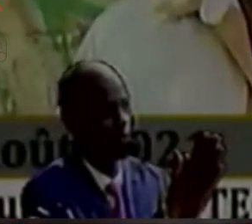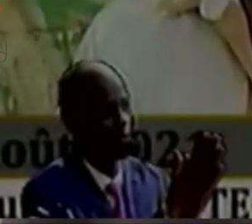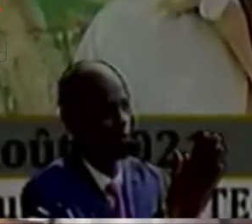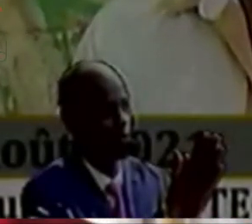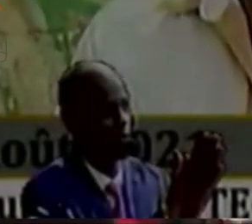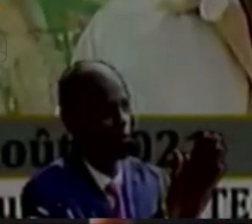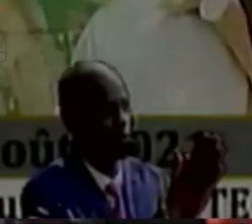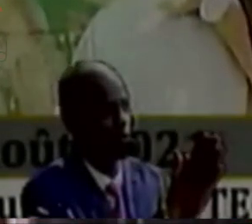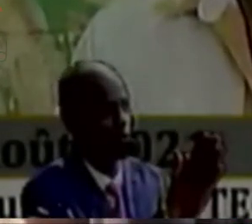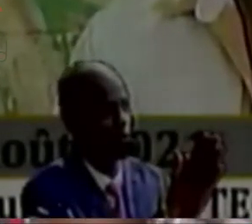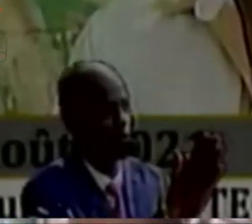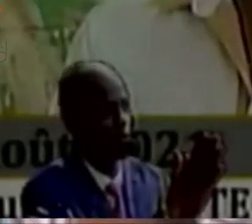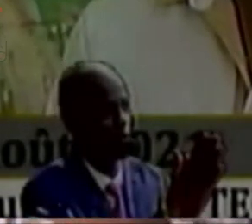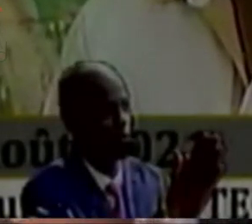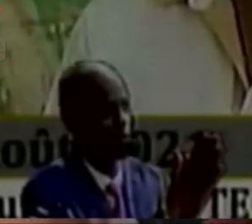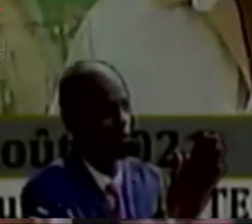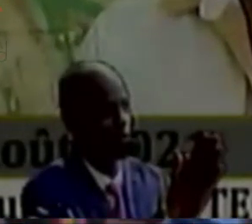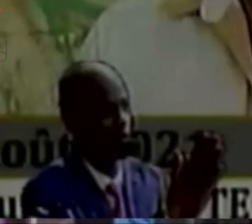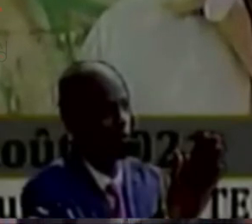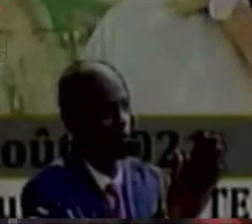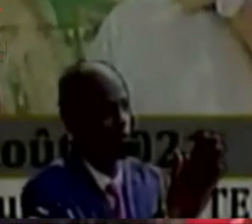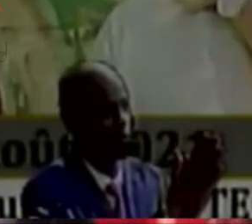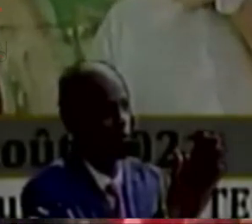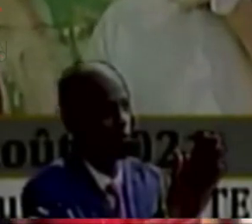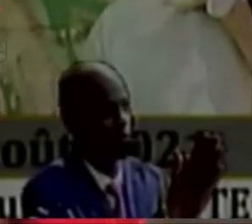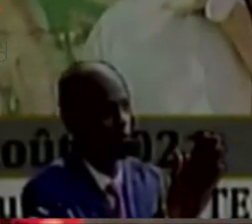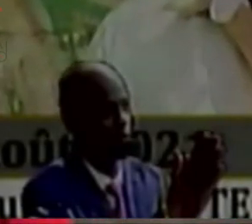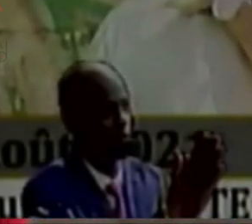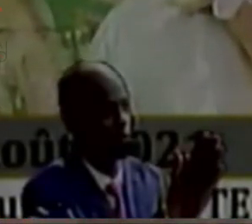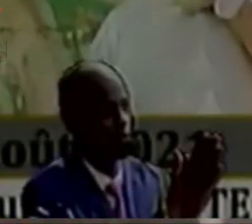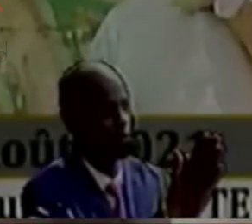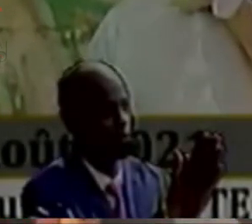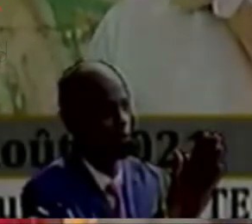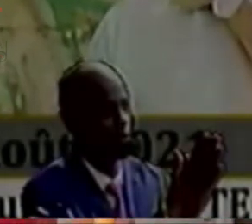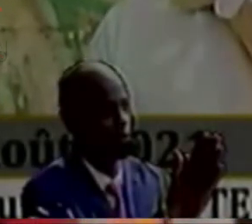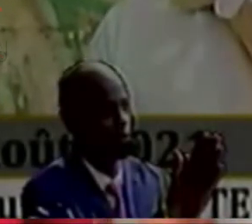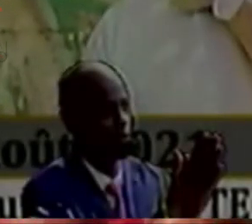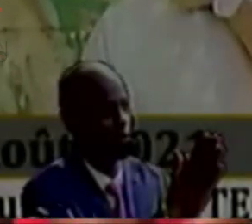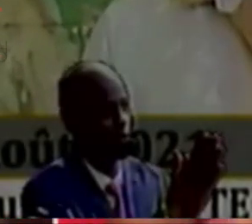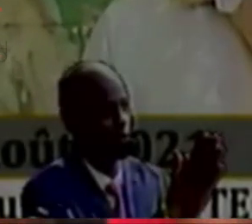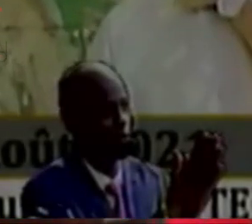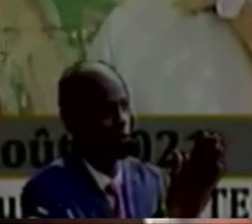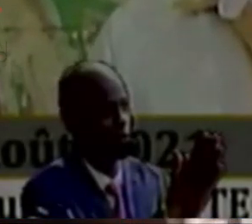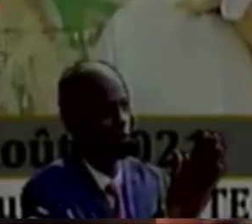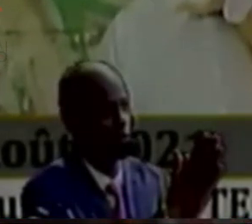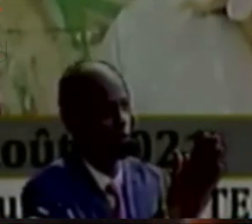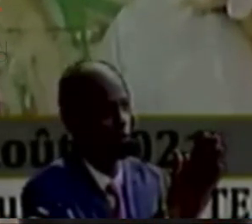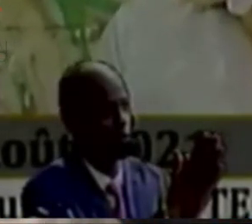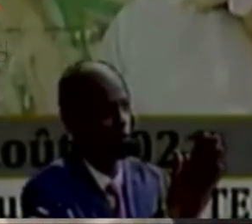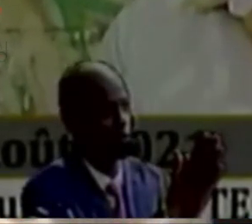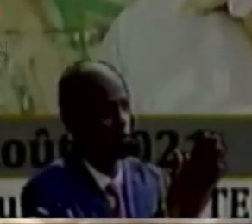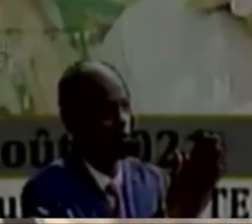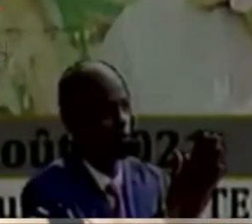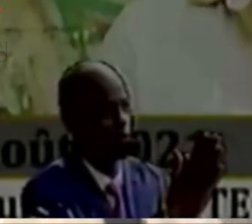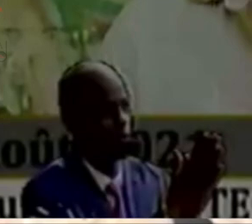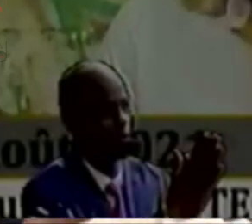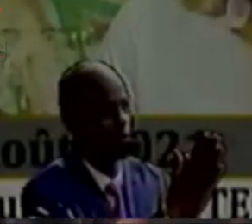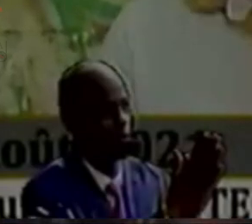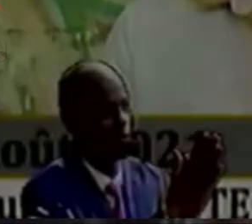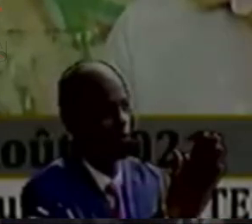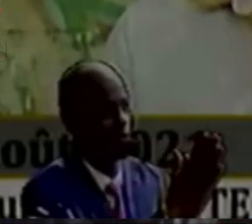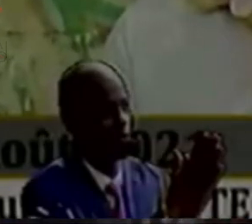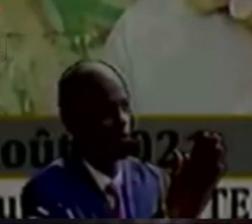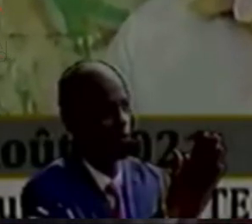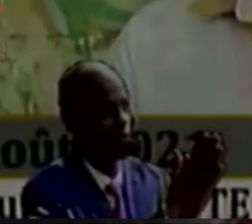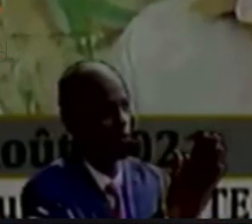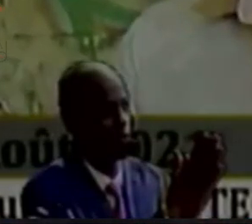dans l'Ouest qui peuvent attendre des créneaux. Nous-mêmes, je dis, nous avons demandé l'État central, mais nous là, et que mes cris que nous avons passé, ça fait